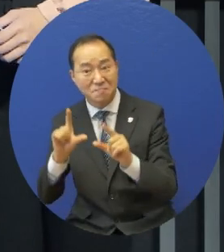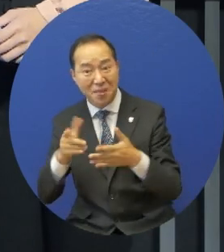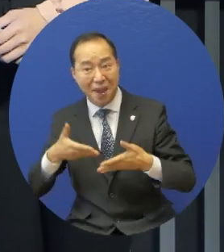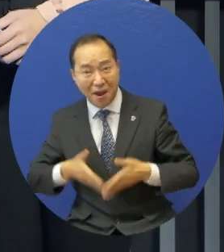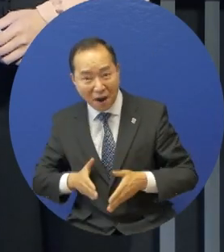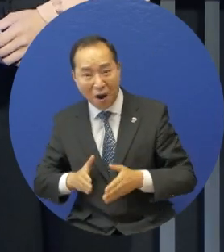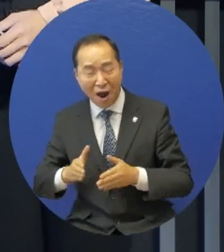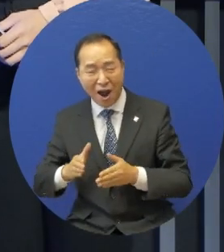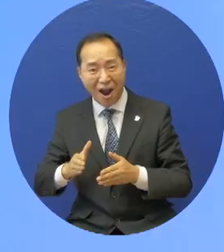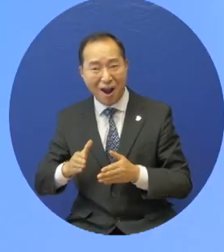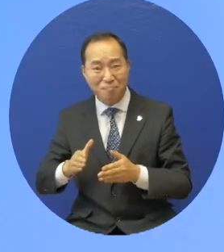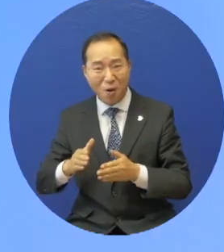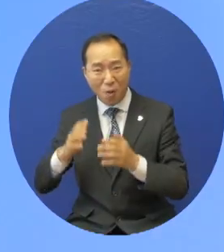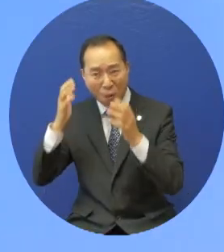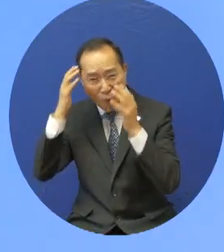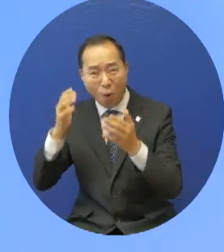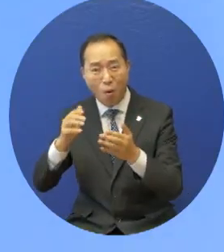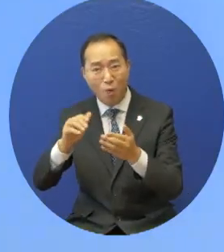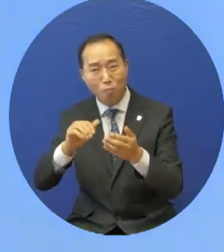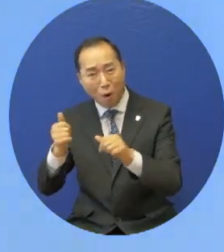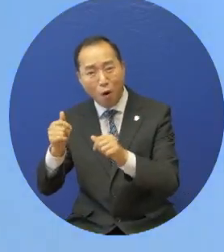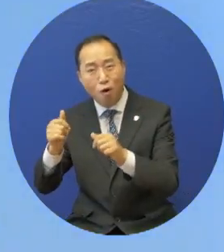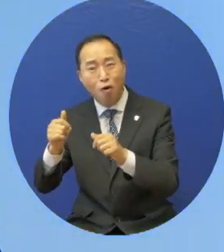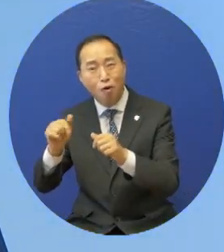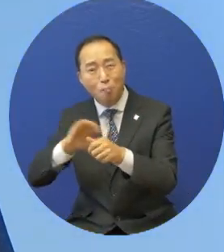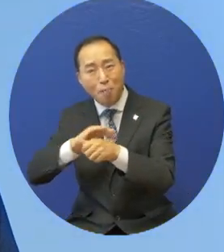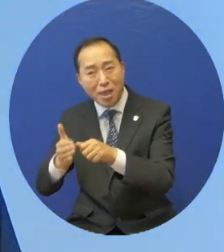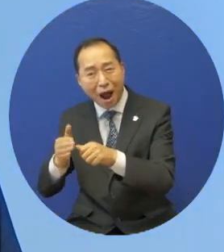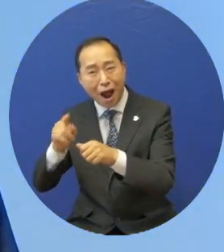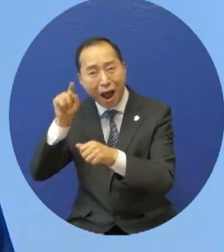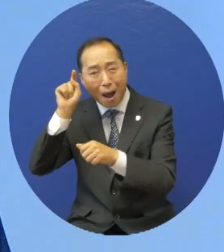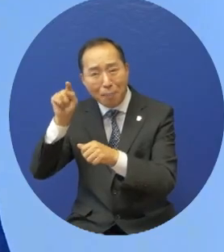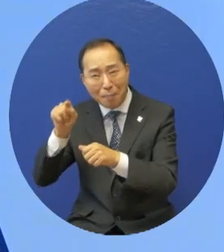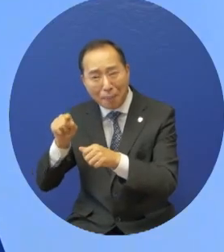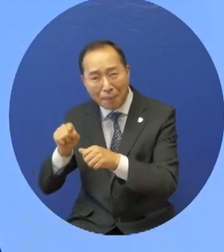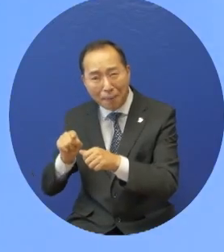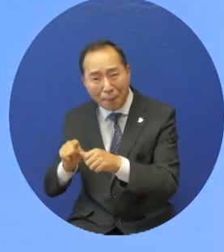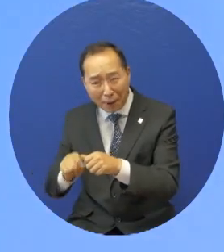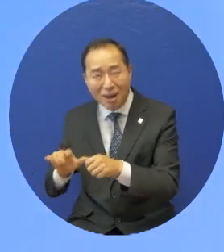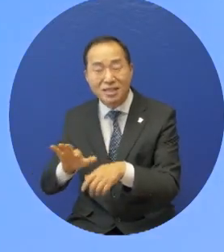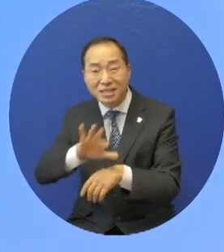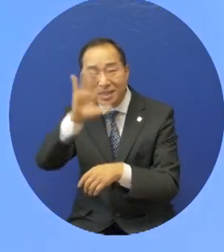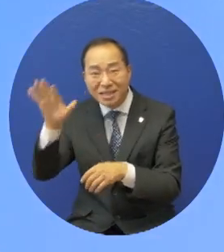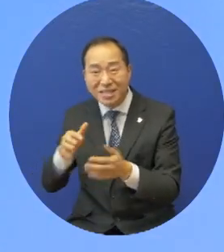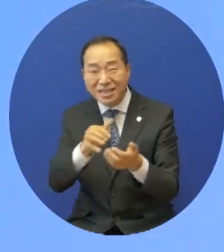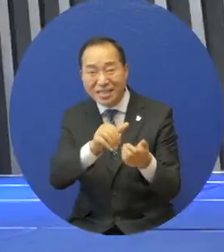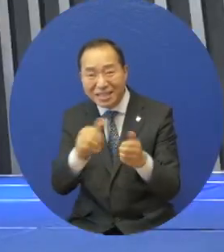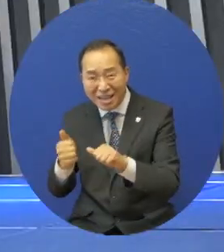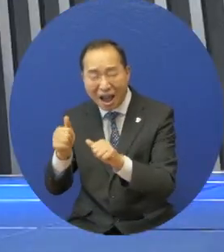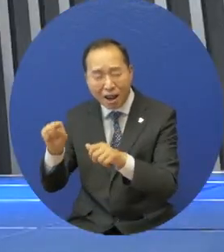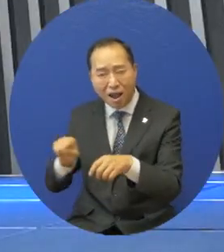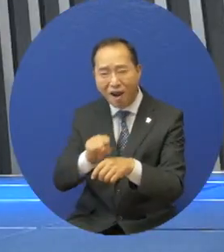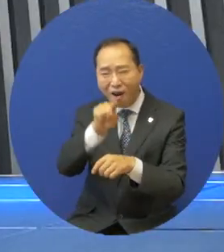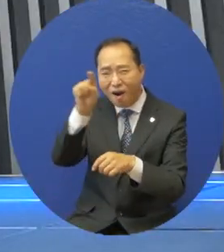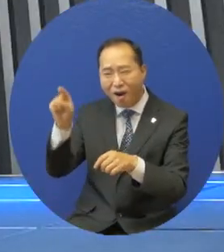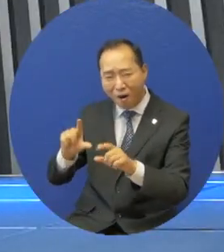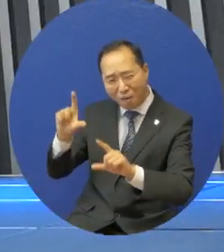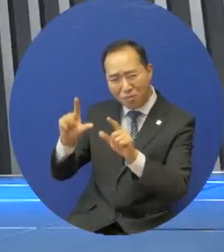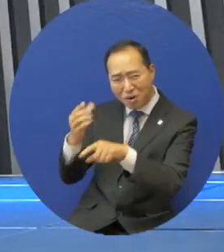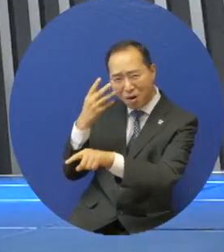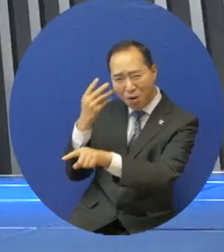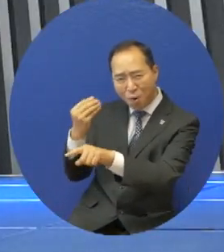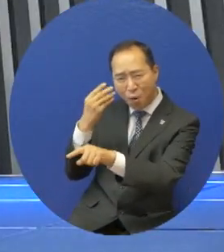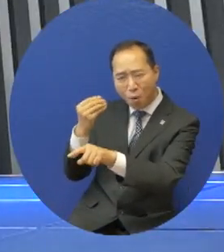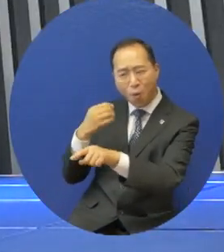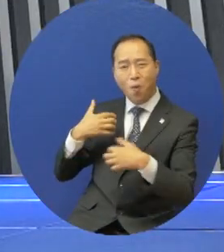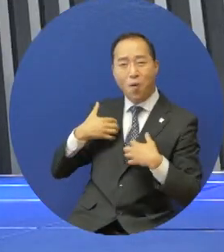태어나서 생활하고 그리고 죽고 그리고 이제 매장하고 이런 일련의 인간의 어떤 그 사이클대로 생활하는 그